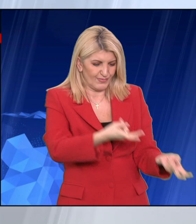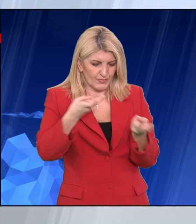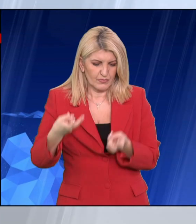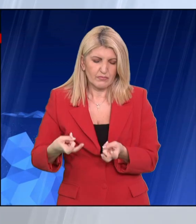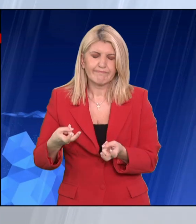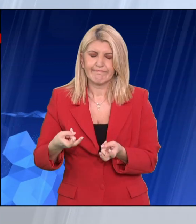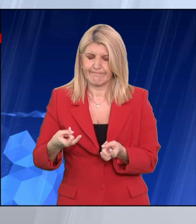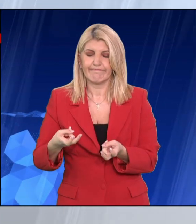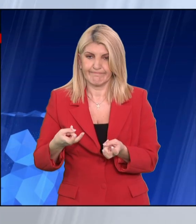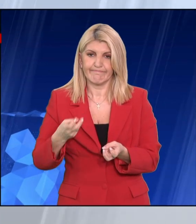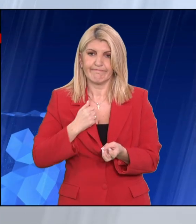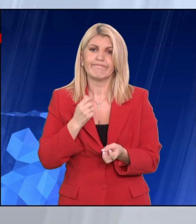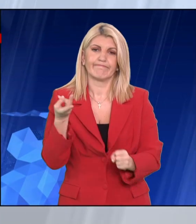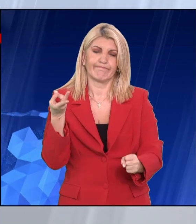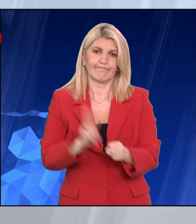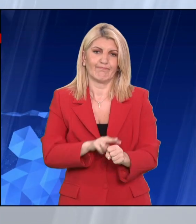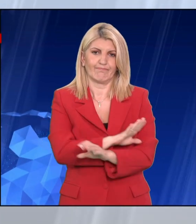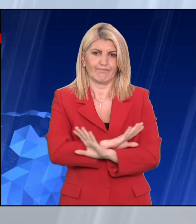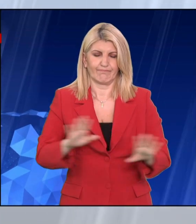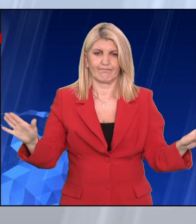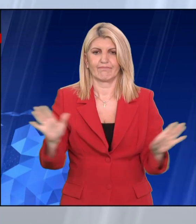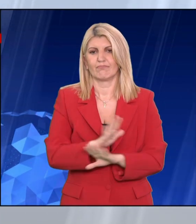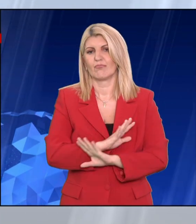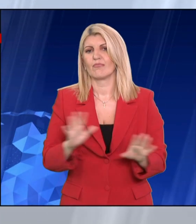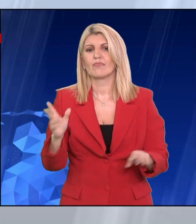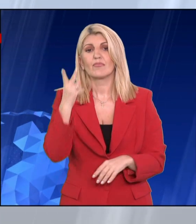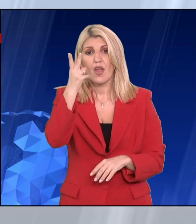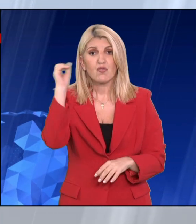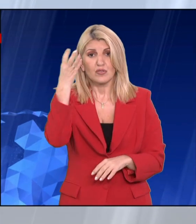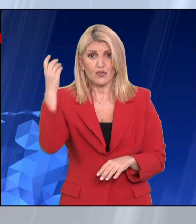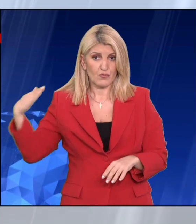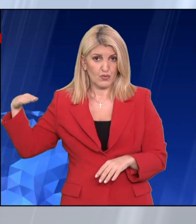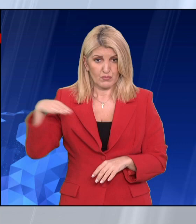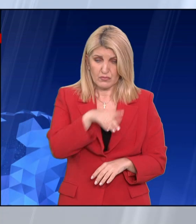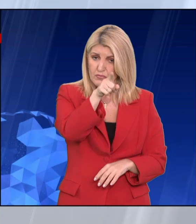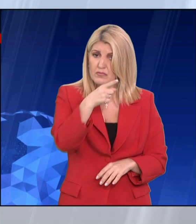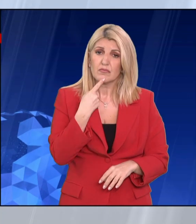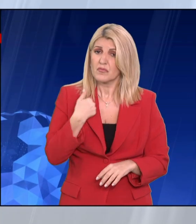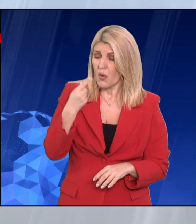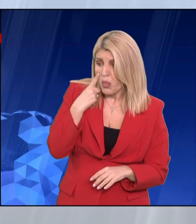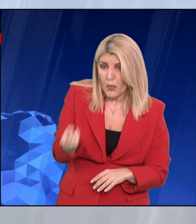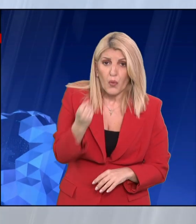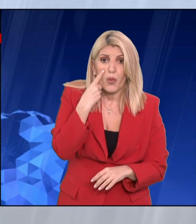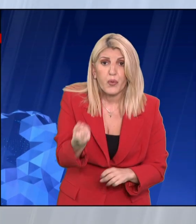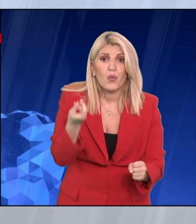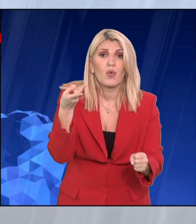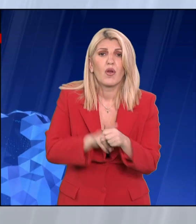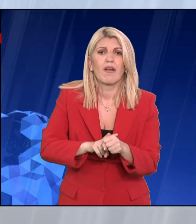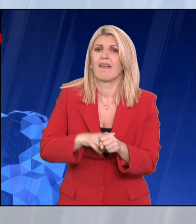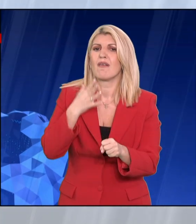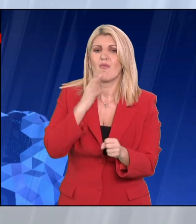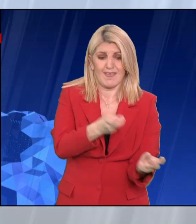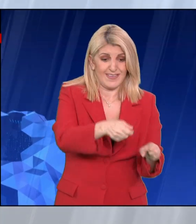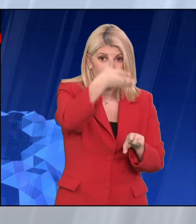σημείο της τραγωδίας. Δυστυχώς ήταν ήδη αργά. Είδα που τους κατεβάσανε κάτω, νεκρούς και τους δύο. Τα σκεπάσανε με το σεντόνι, με το